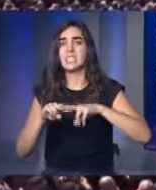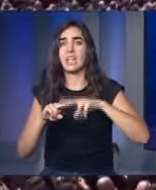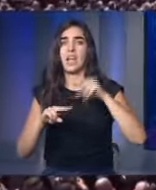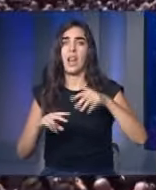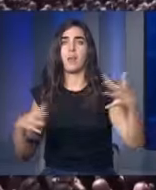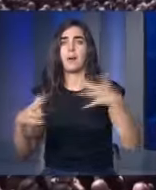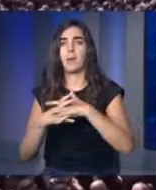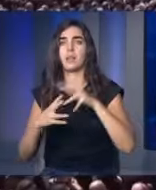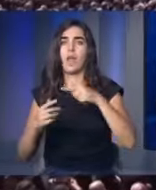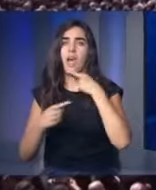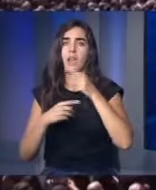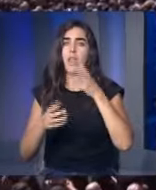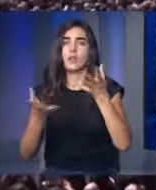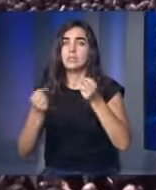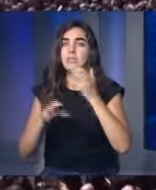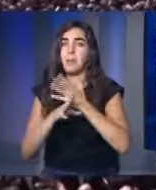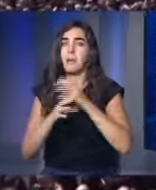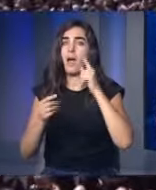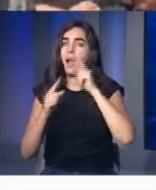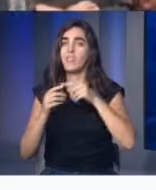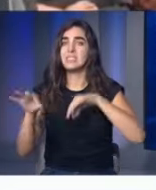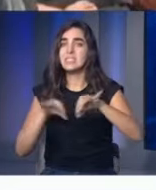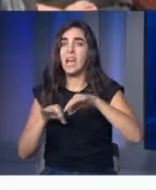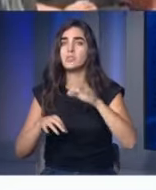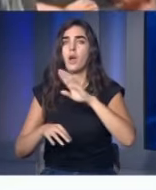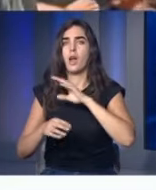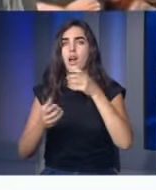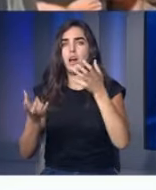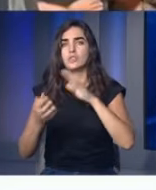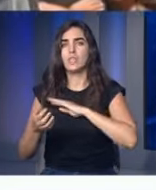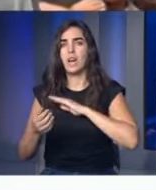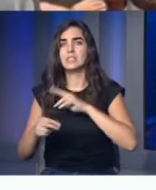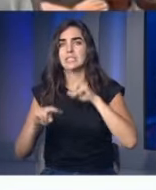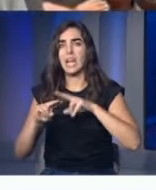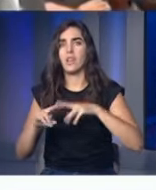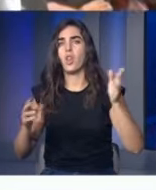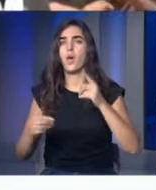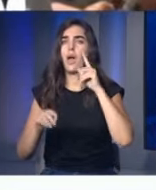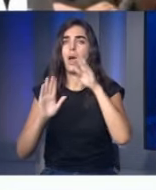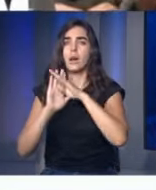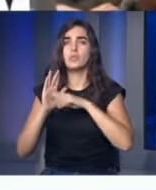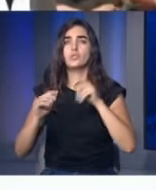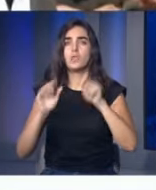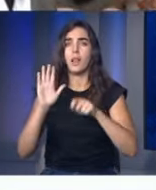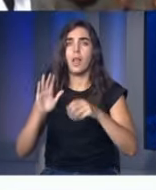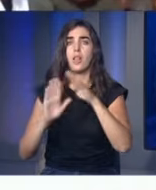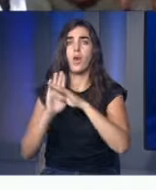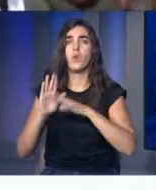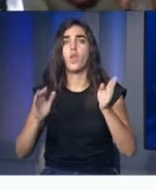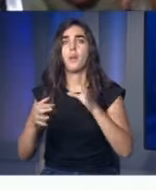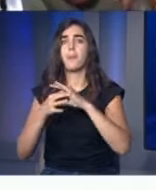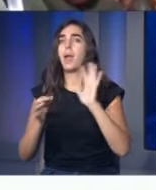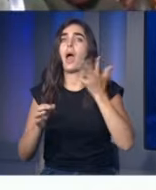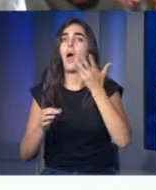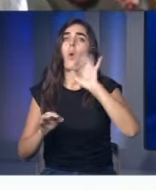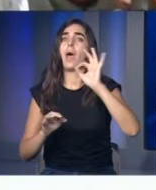استغلال الكارثة التي حصلت في مجدل شمس لأهداف سياسية وأجندة إسرائيلية، وسألوا سلطات الاحتلال أين كانت